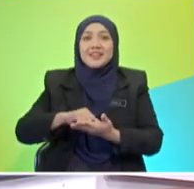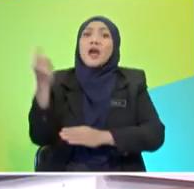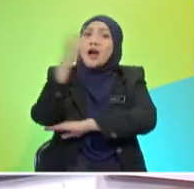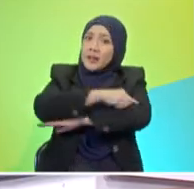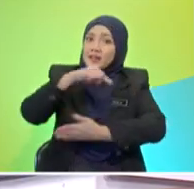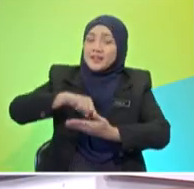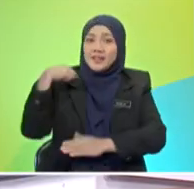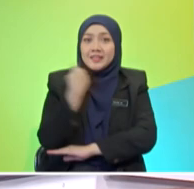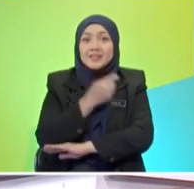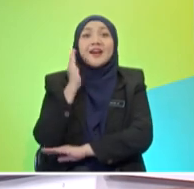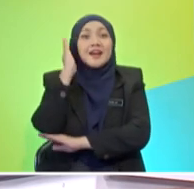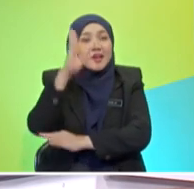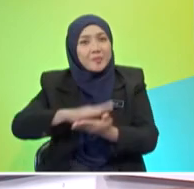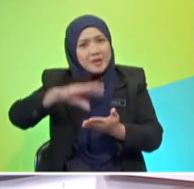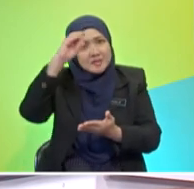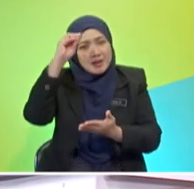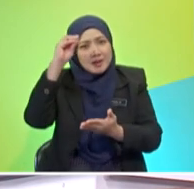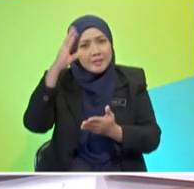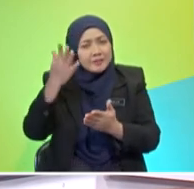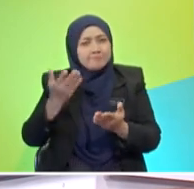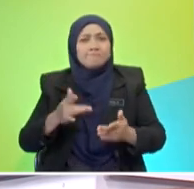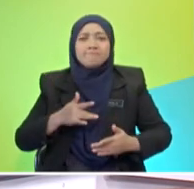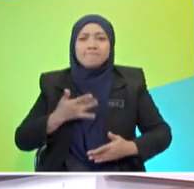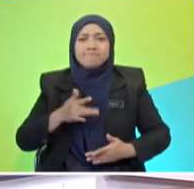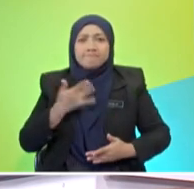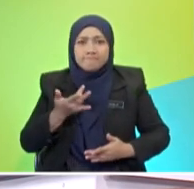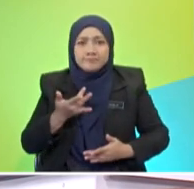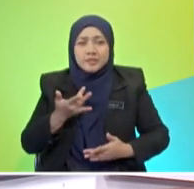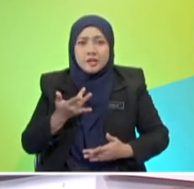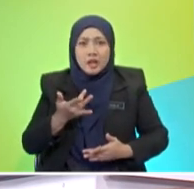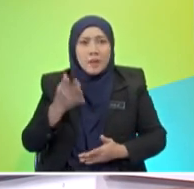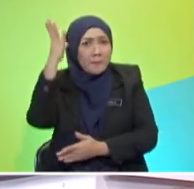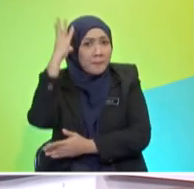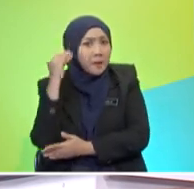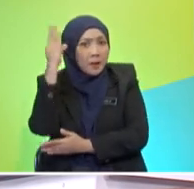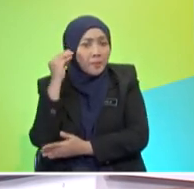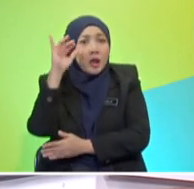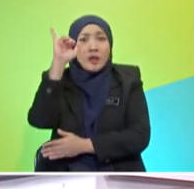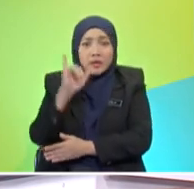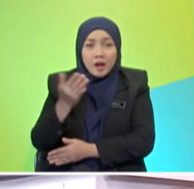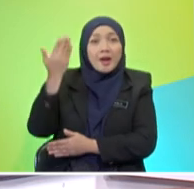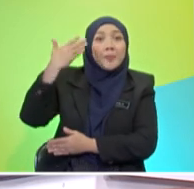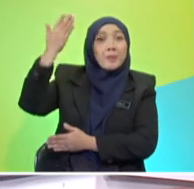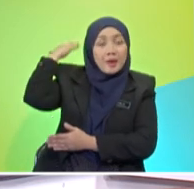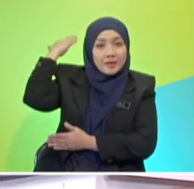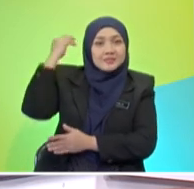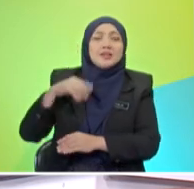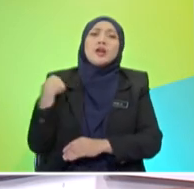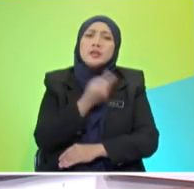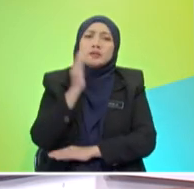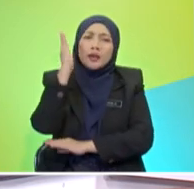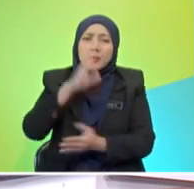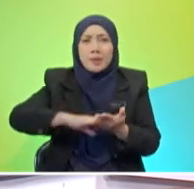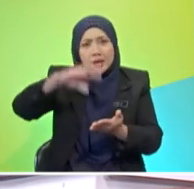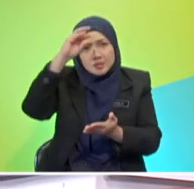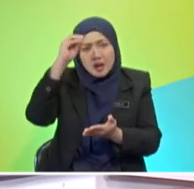akan belajar bagaimana membuat ramalan berdasarkan pengalaman kita yang dulu. Dan kita juga akan belajar membuat